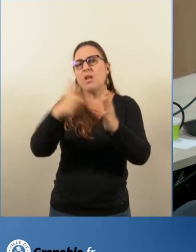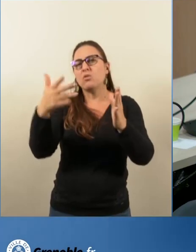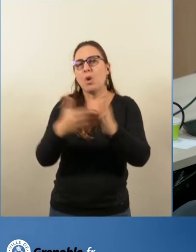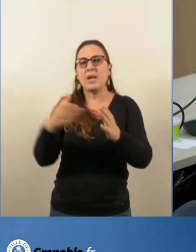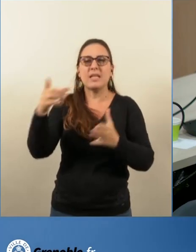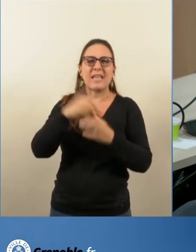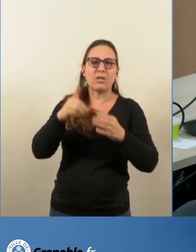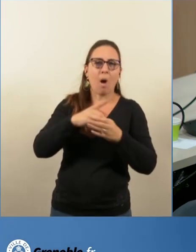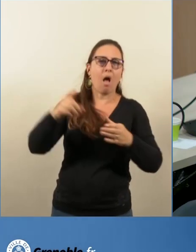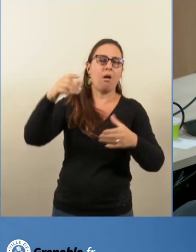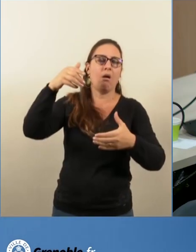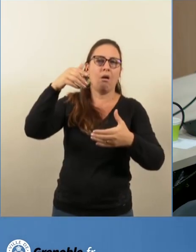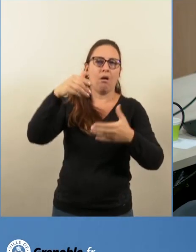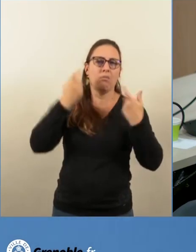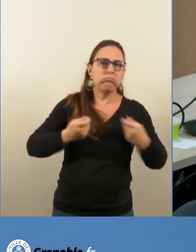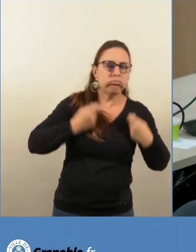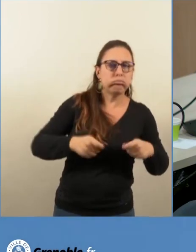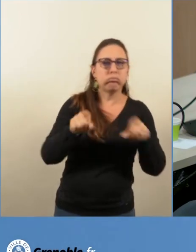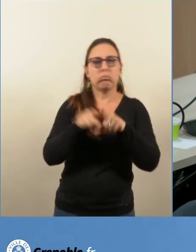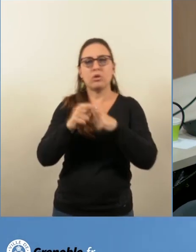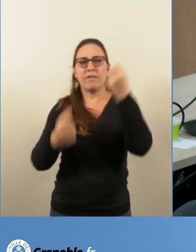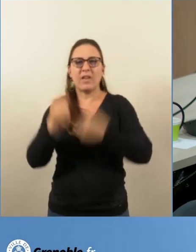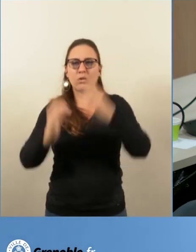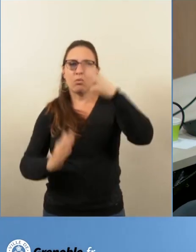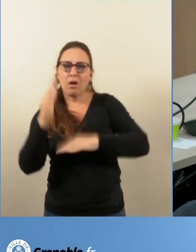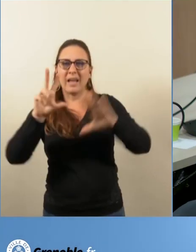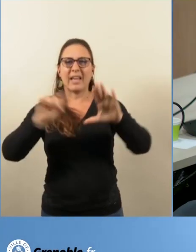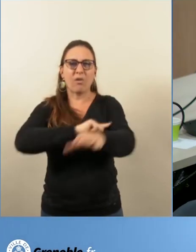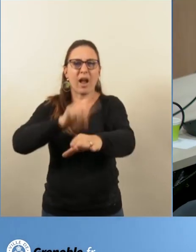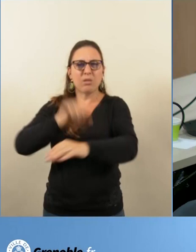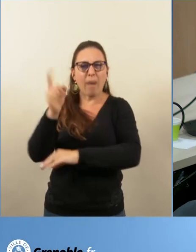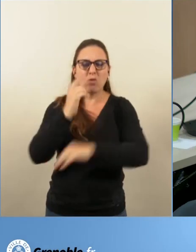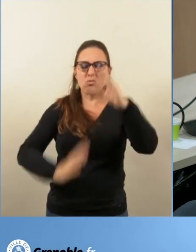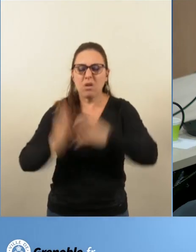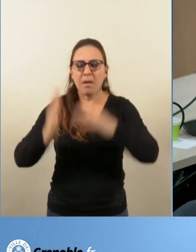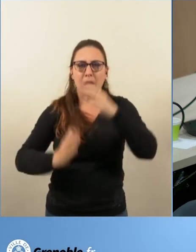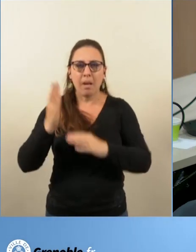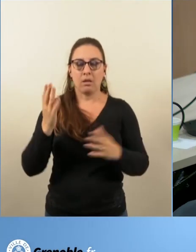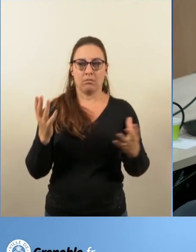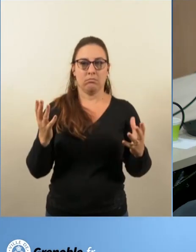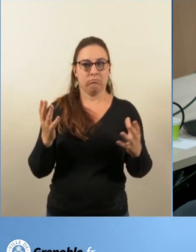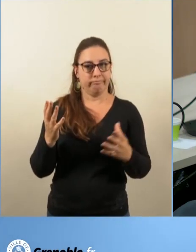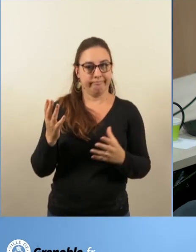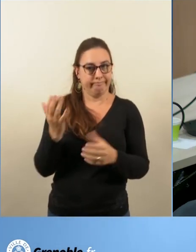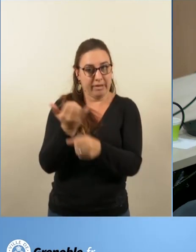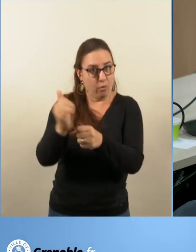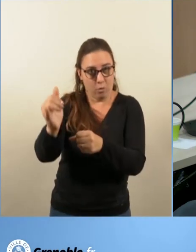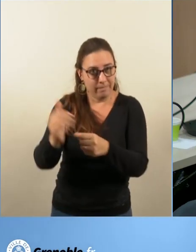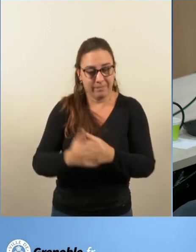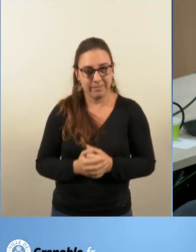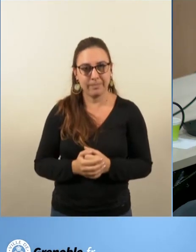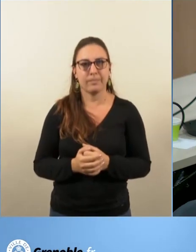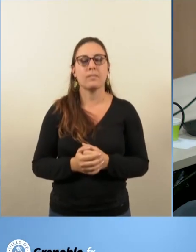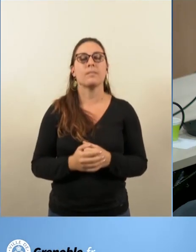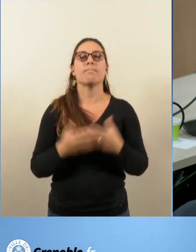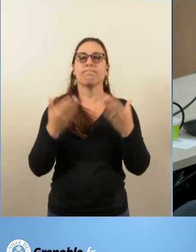parlez de consommation de véhicules dépassant les 80 litres par jour tout cela n'est pas exact il faut juste savoir